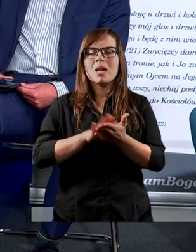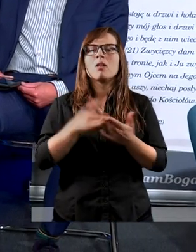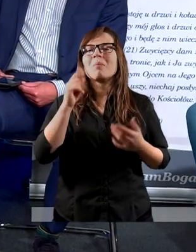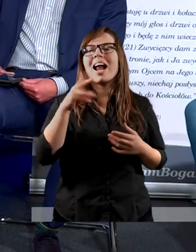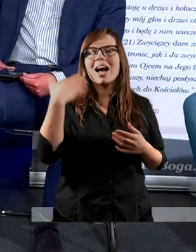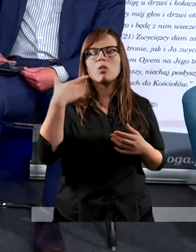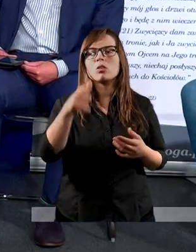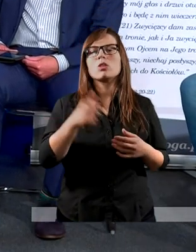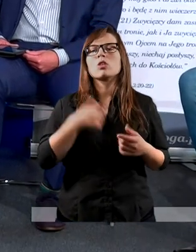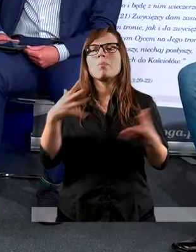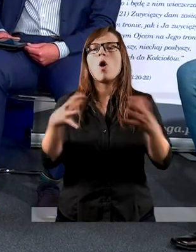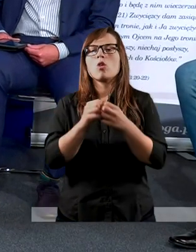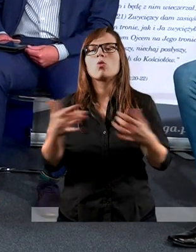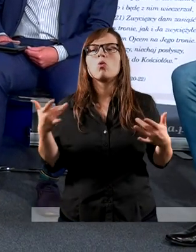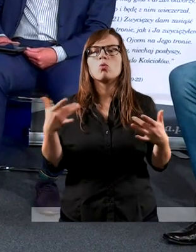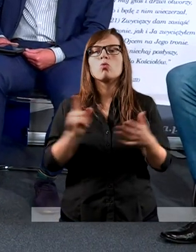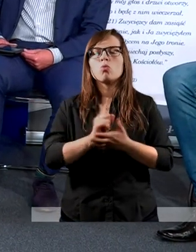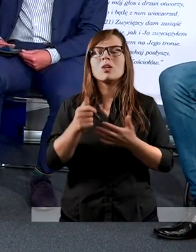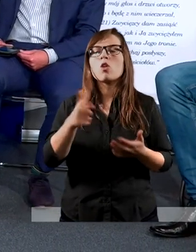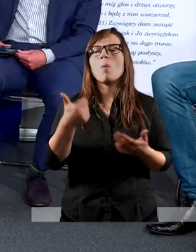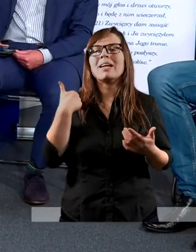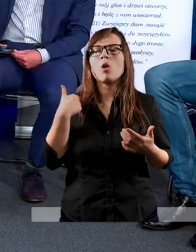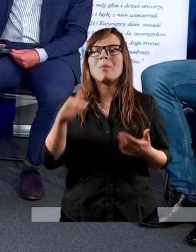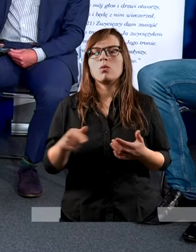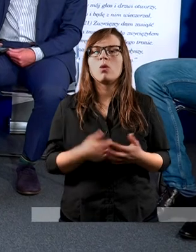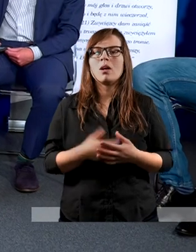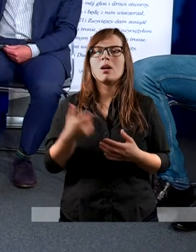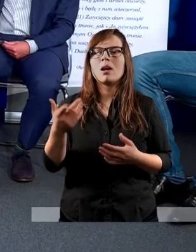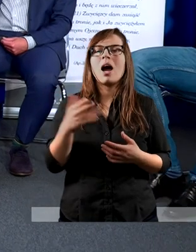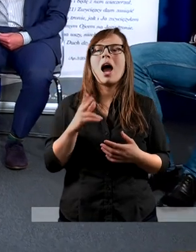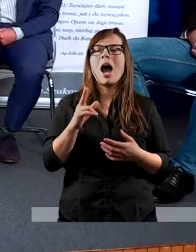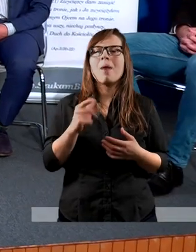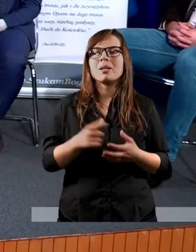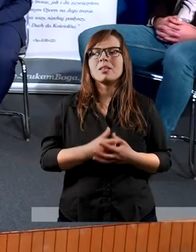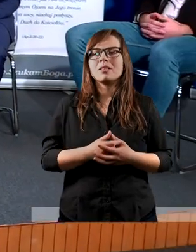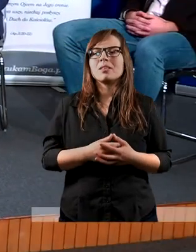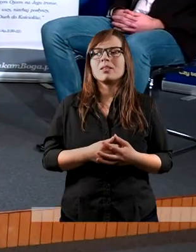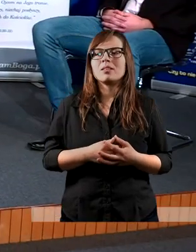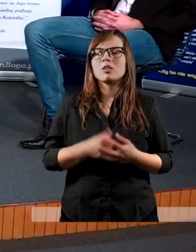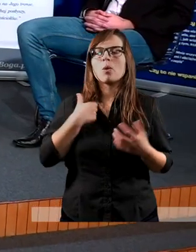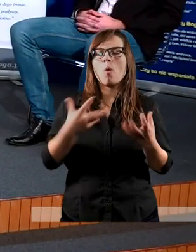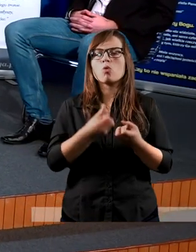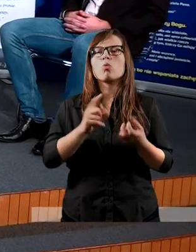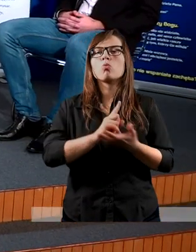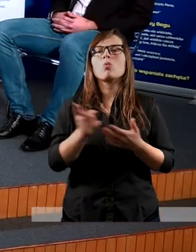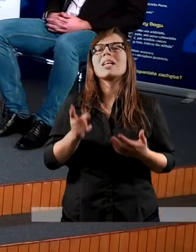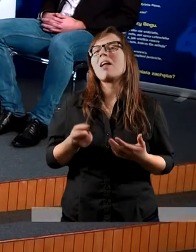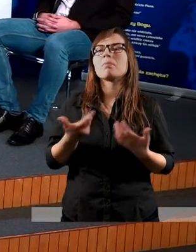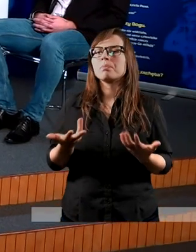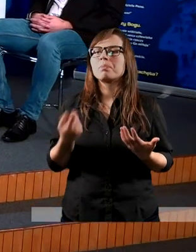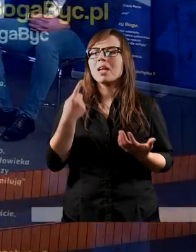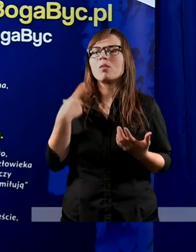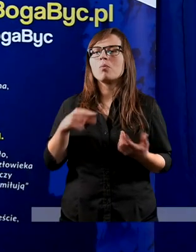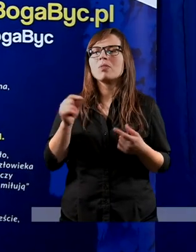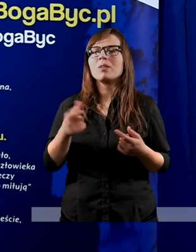prelegenci, żeby osiągnąć sukces, to co by to było? Kamil. Żeby osiągnąć sukces? Wybrać jedną